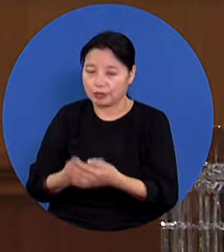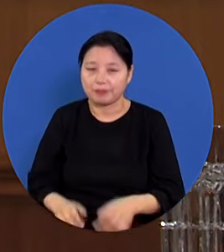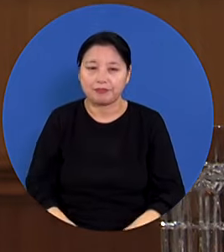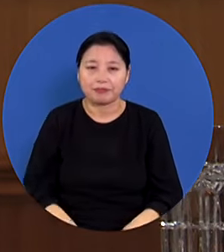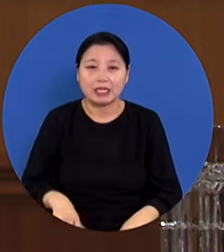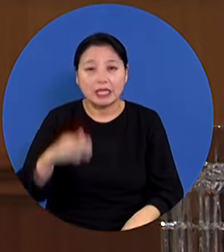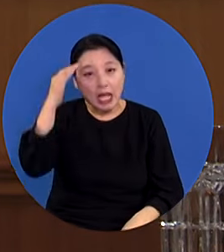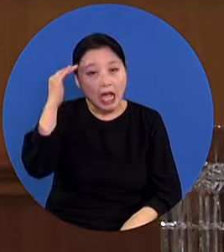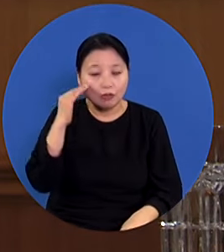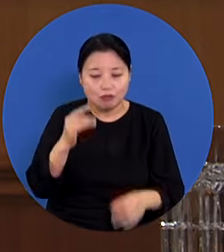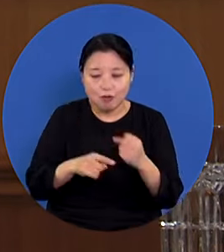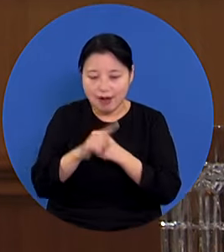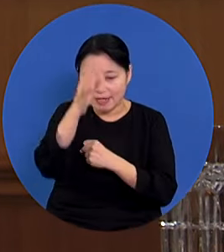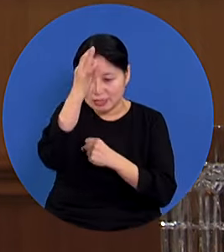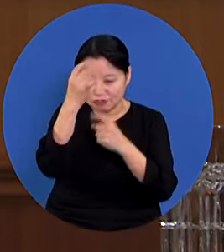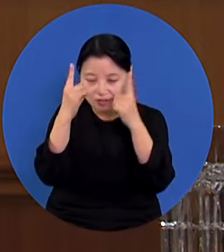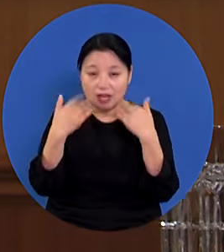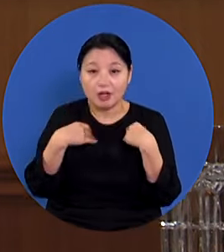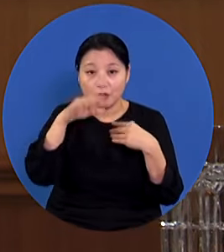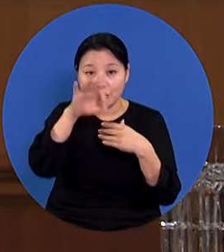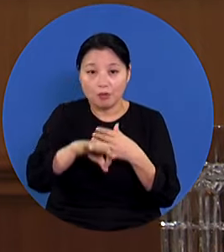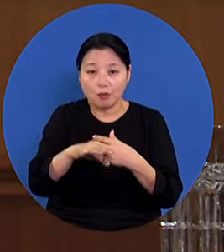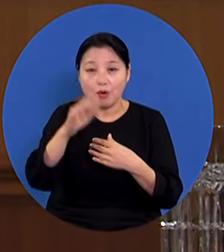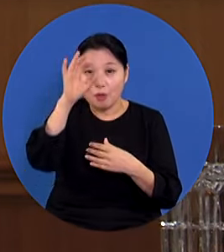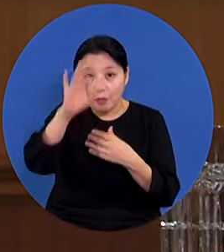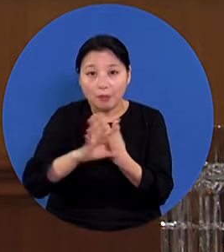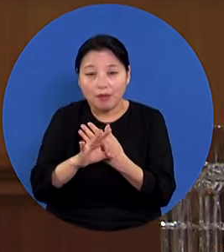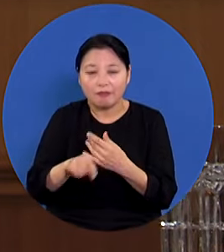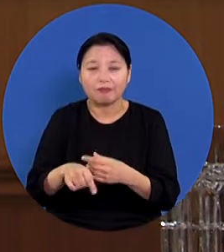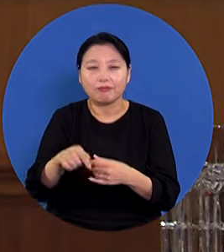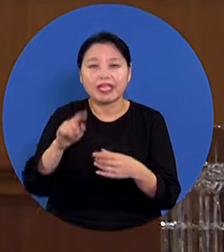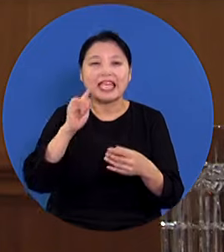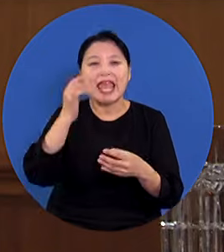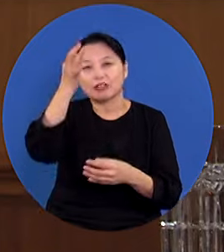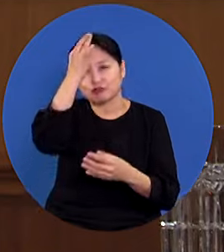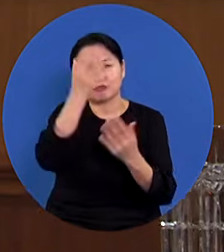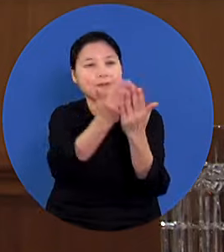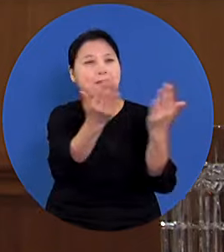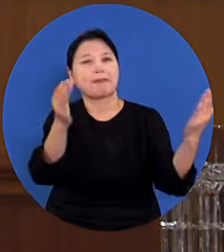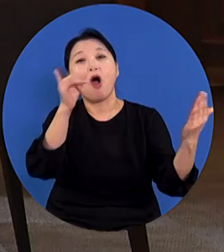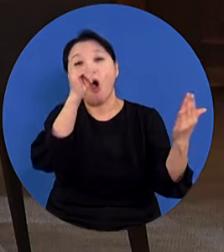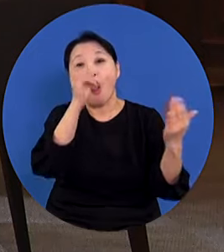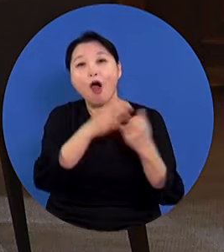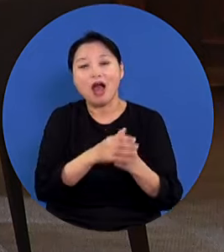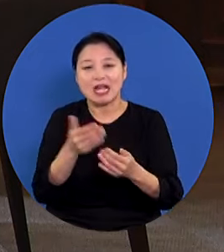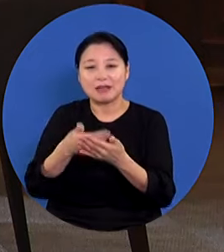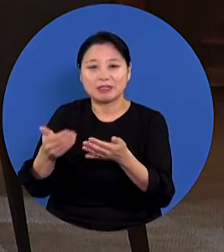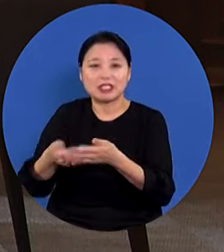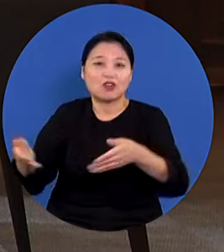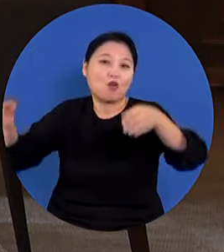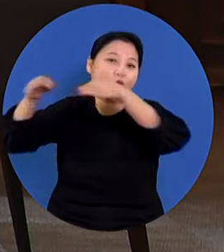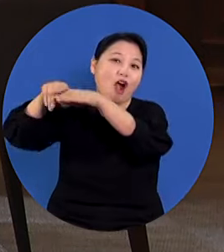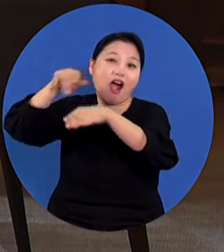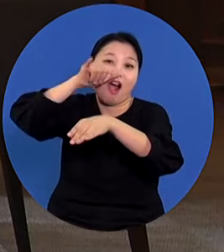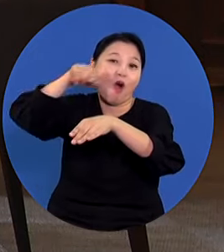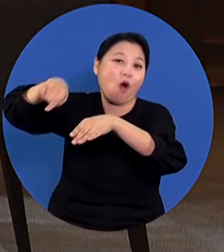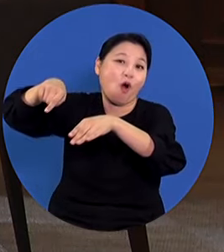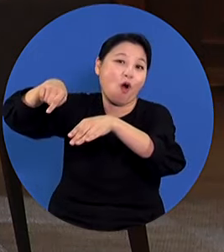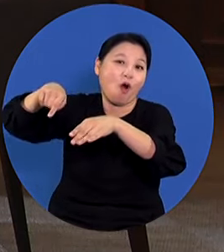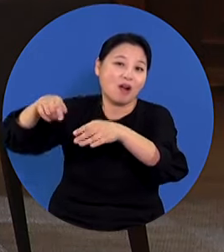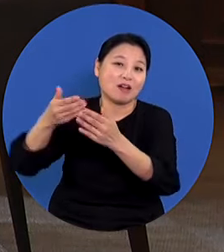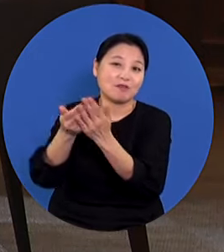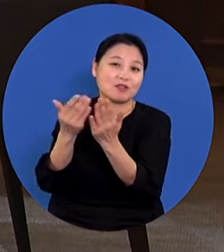미술품 같은 것도 곳곳에 많이 예전보다 많이 생겼어요. 그래서 미술관도 지금 각 캠퍼스 내에